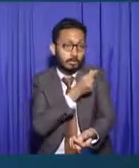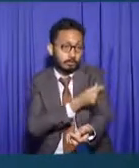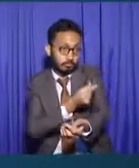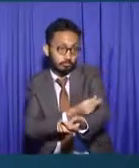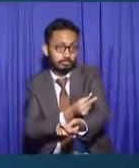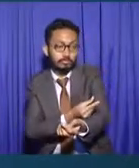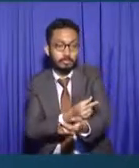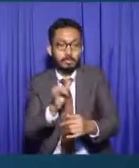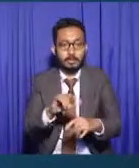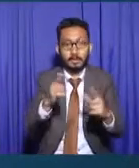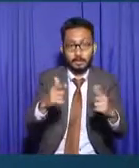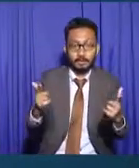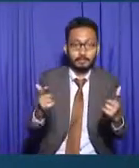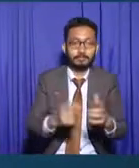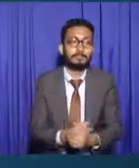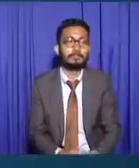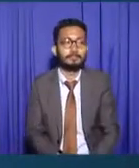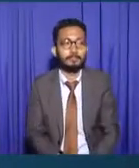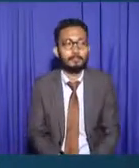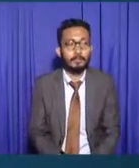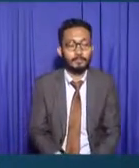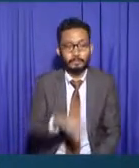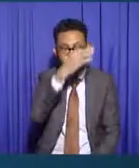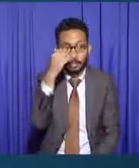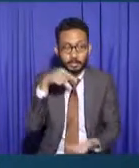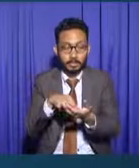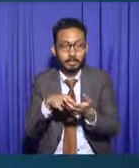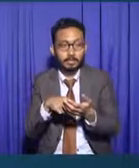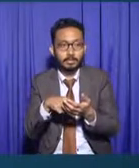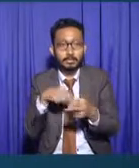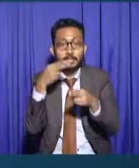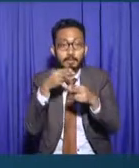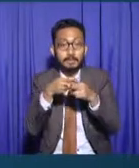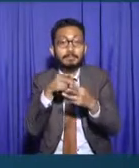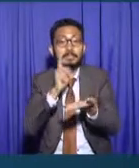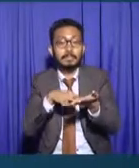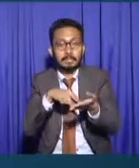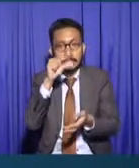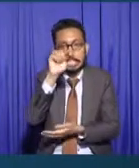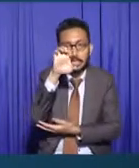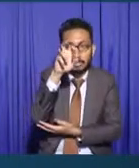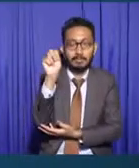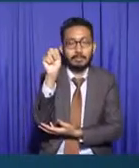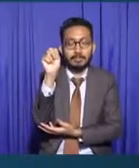generasi yang lain faktor ini kemudiannya dinamakan jin